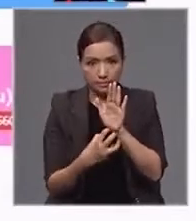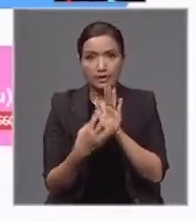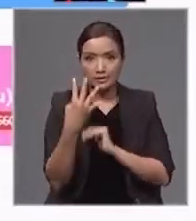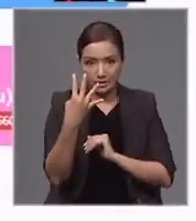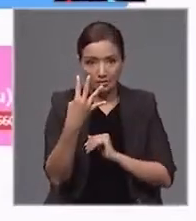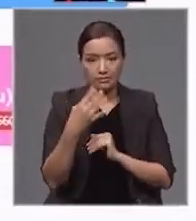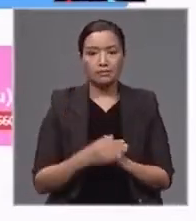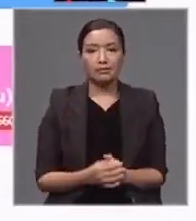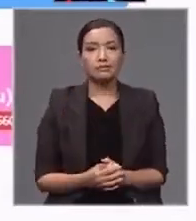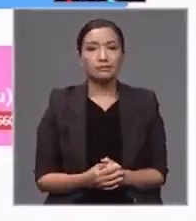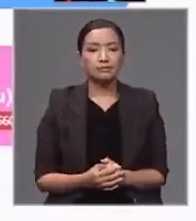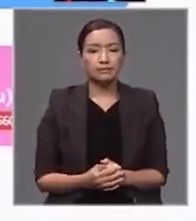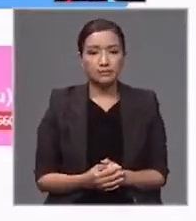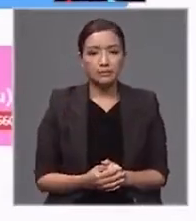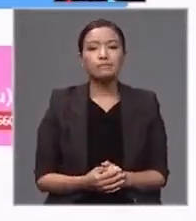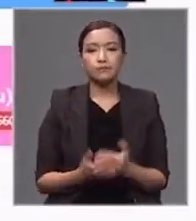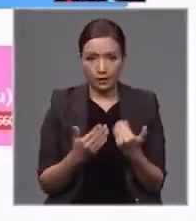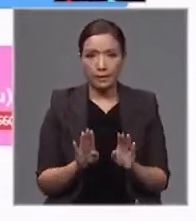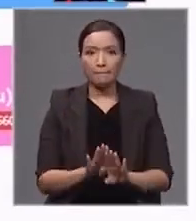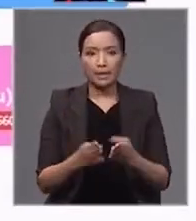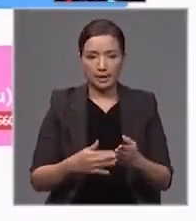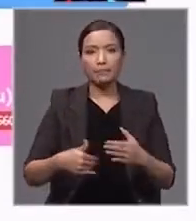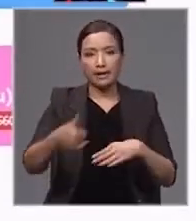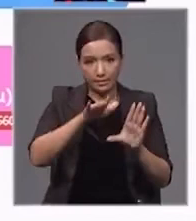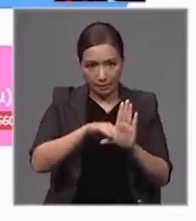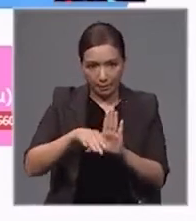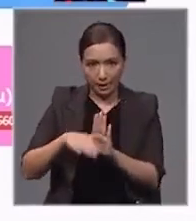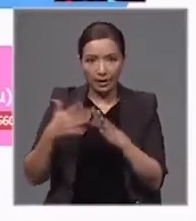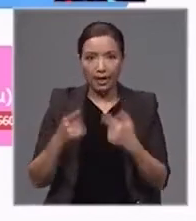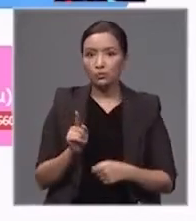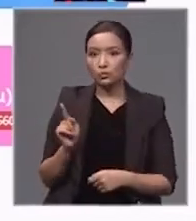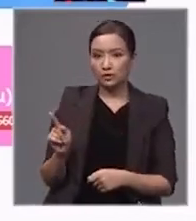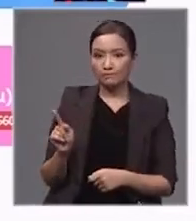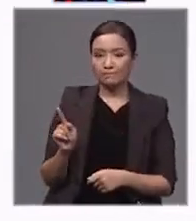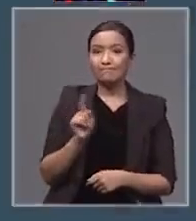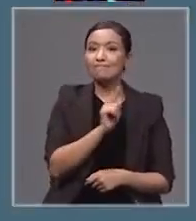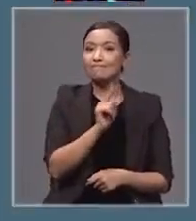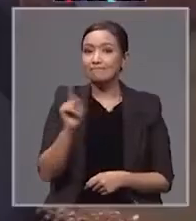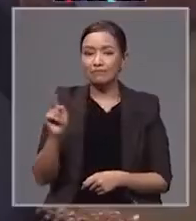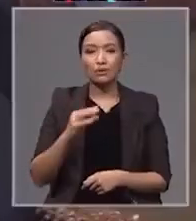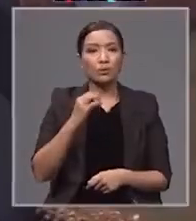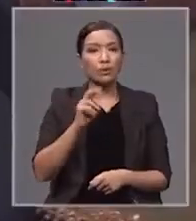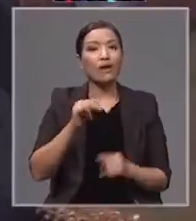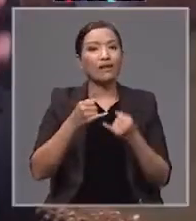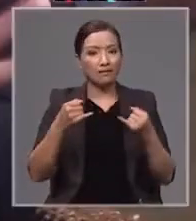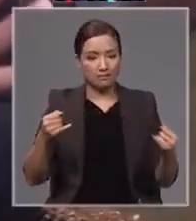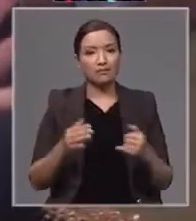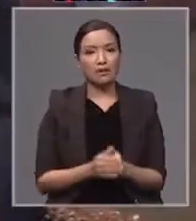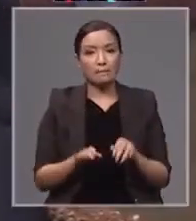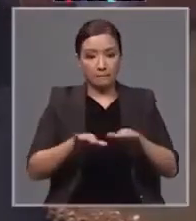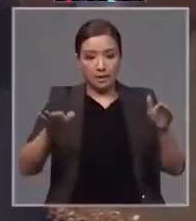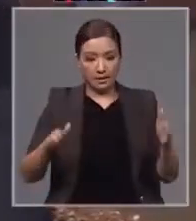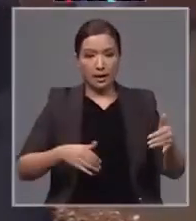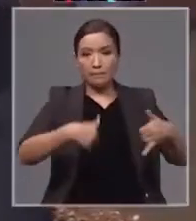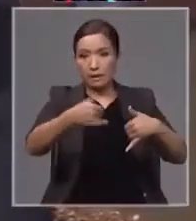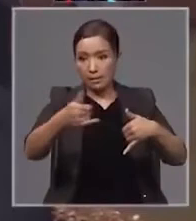า ลงทะเบียน ทางออนไลน์เยอะนะฮะเราเตรียมไว้เนี่ยเวทีหนึ่งเนี่ยรับคนสักประมาณ300